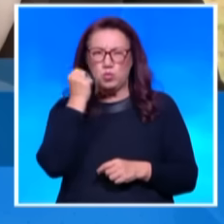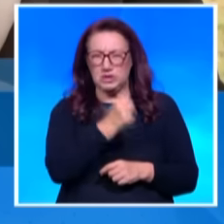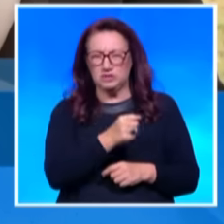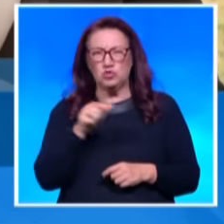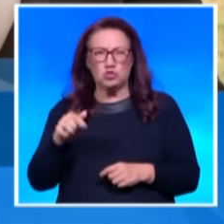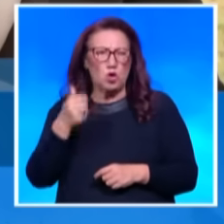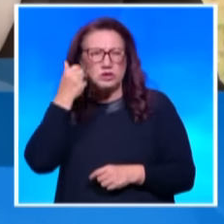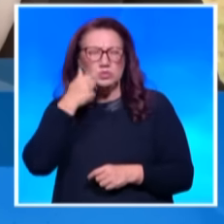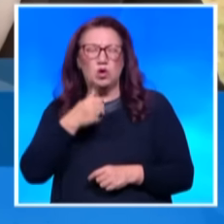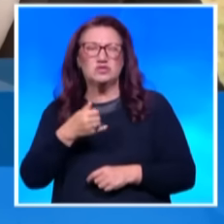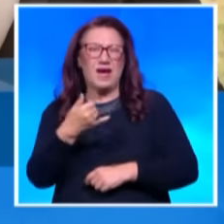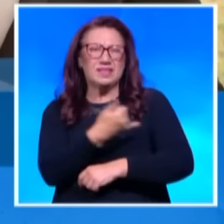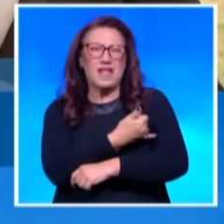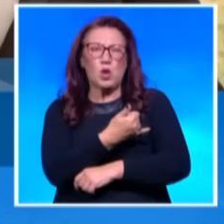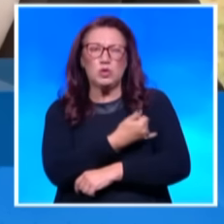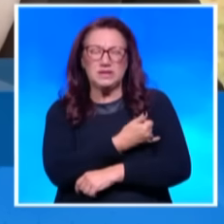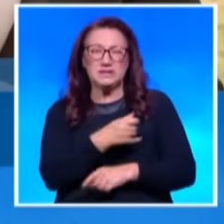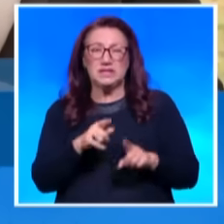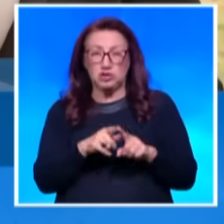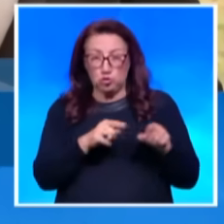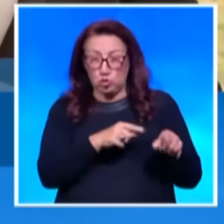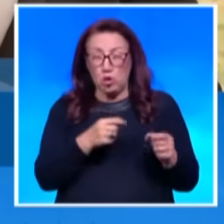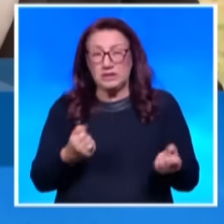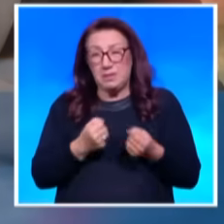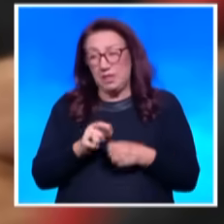също според нея той е заплашвал приятеля й.